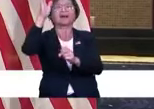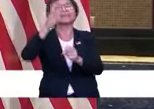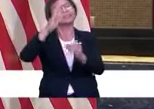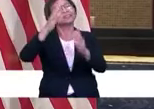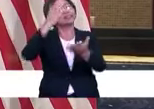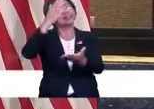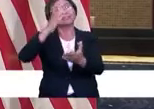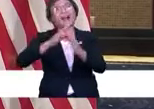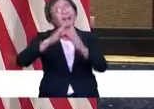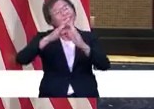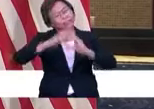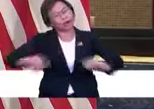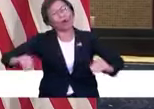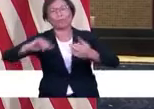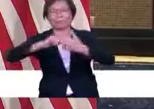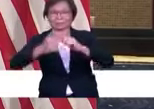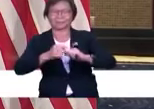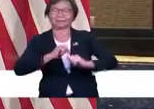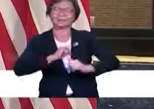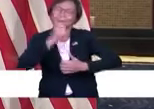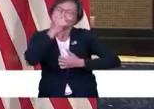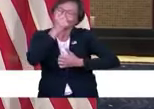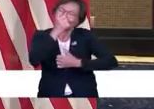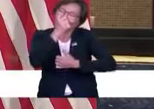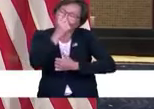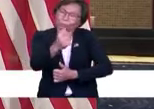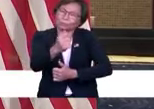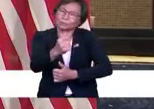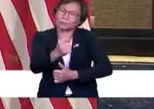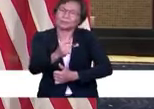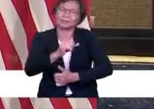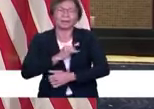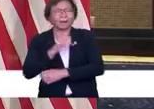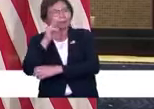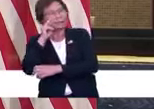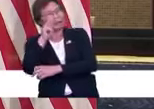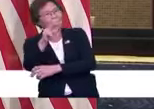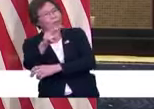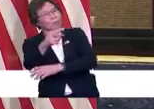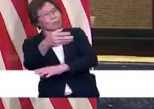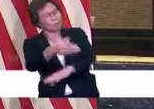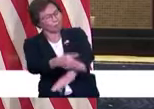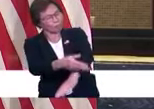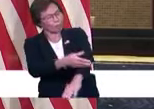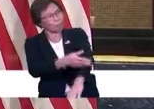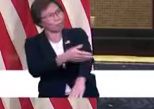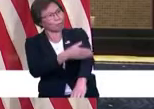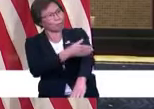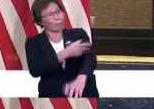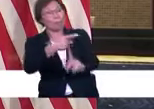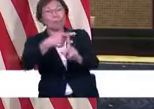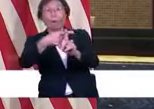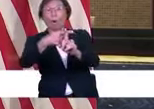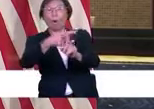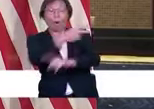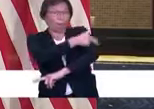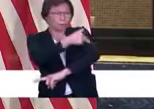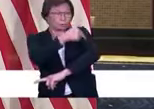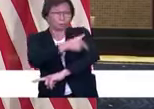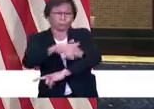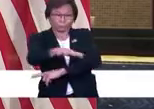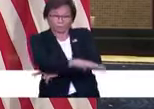saya ke rujak Hai kalau saya melihat Perkembangan positif rubah ospital di lembah